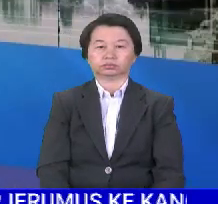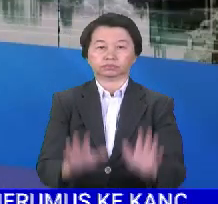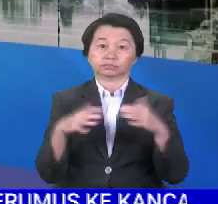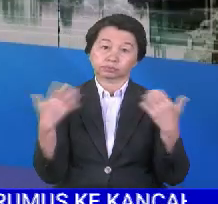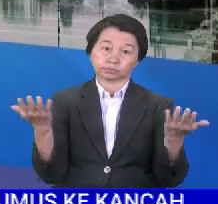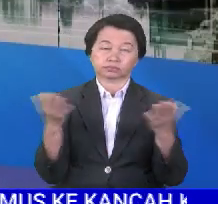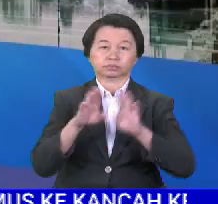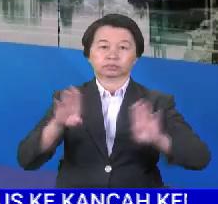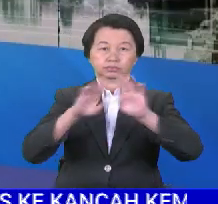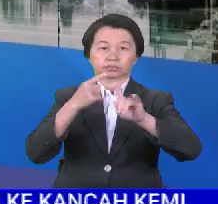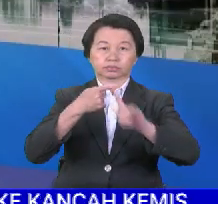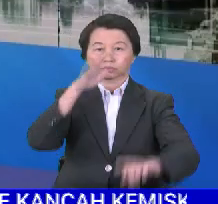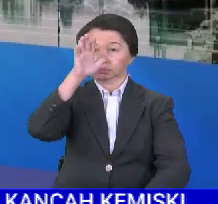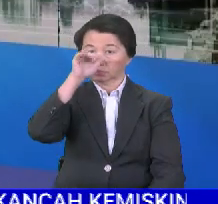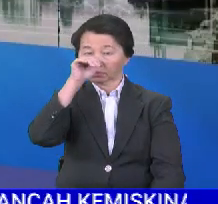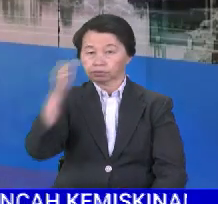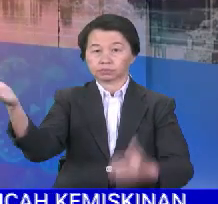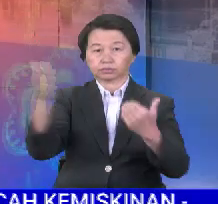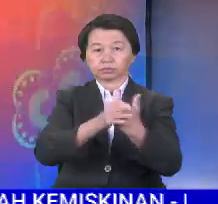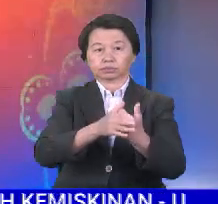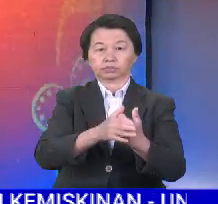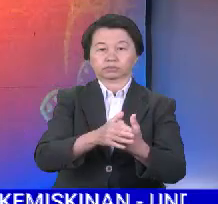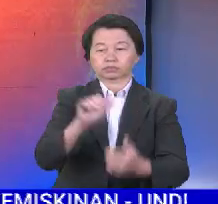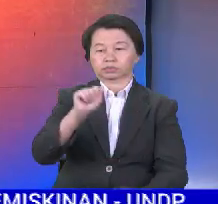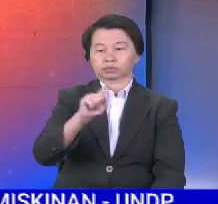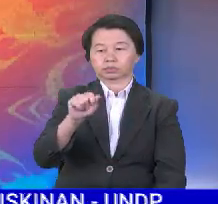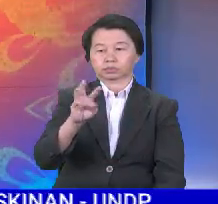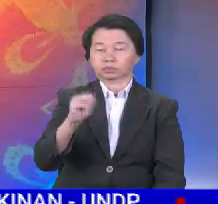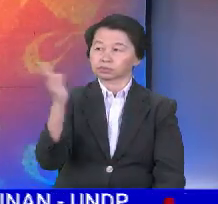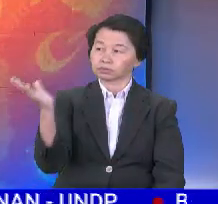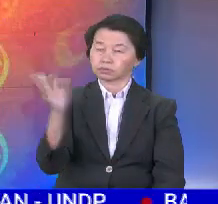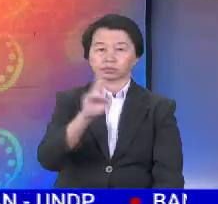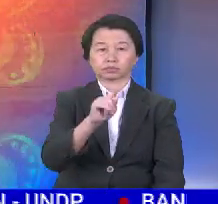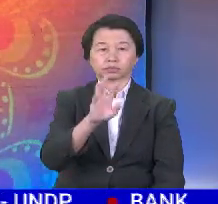Sekian paparan berita dari Melaka. Kembali bersama Azam di Angkasa Puri.